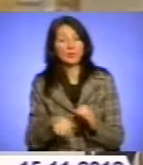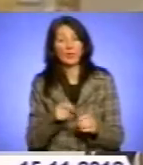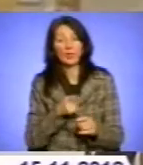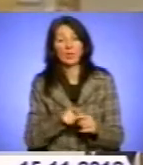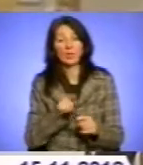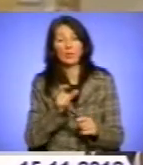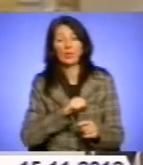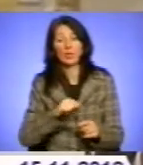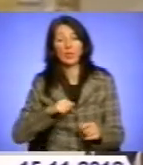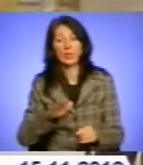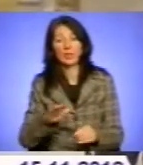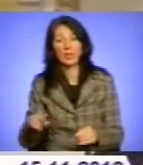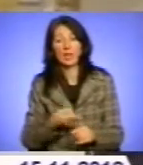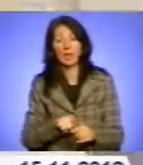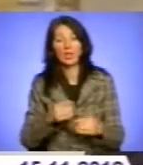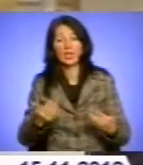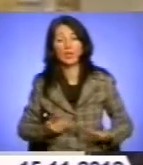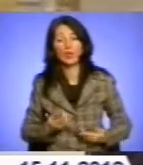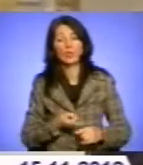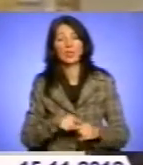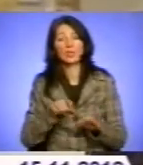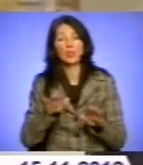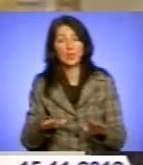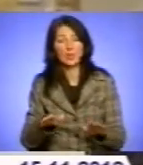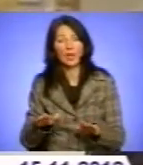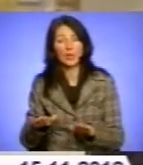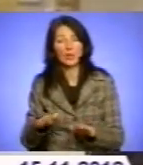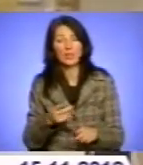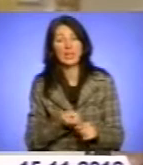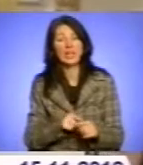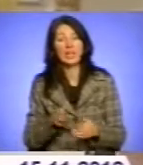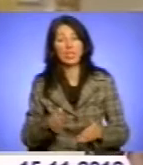які живуть в цій місцевості. Який шлях?